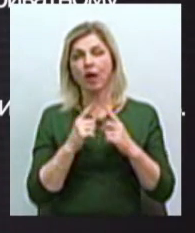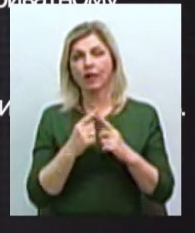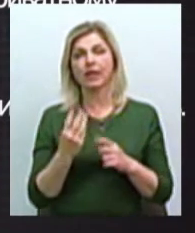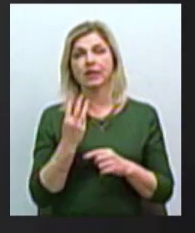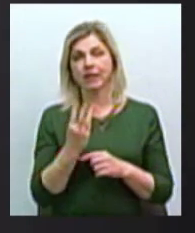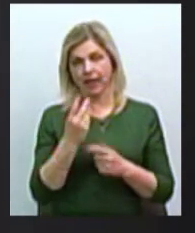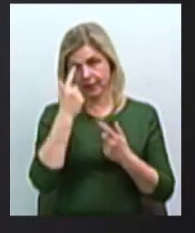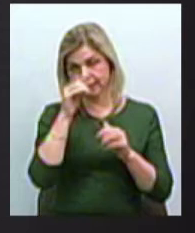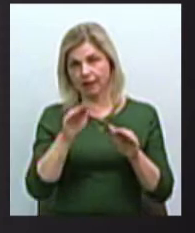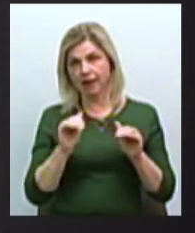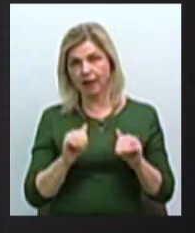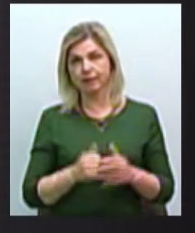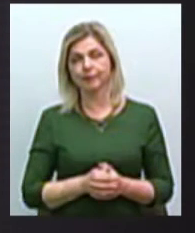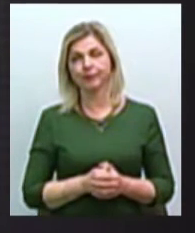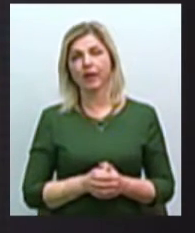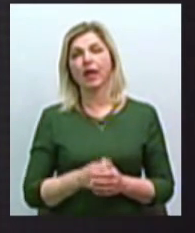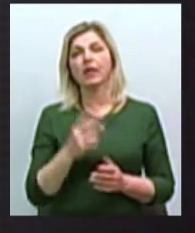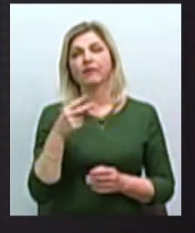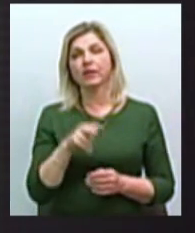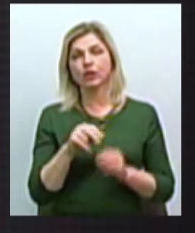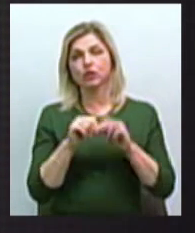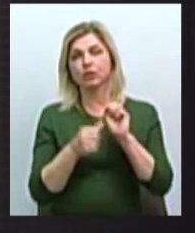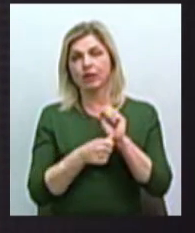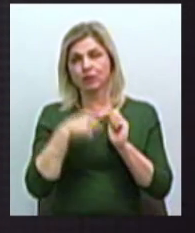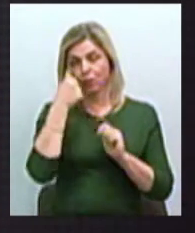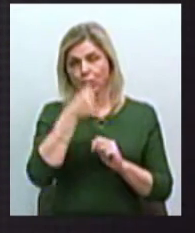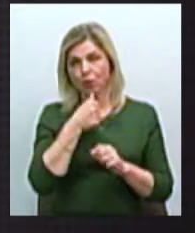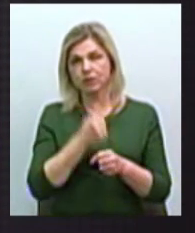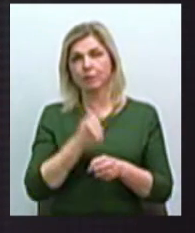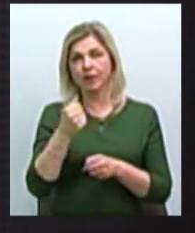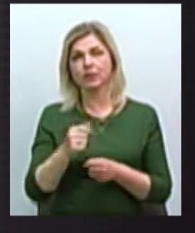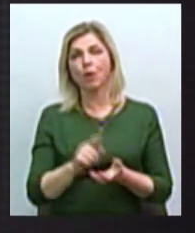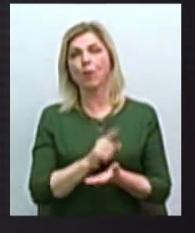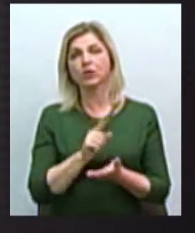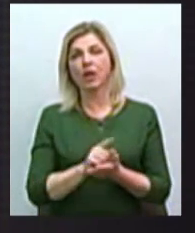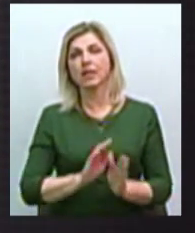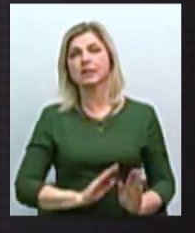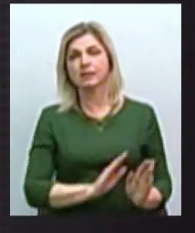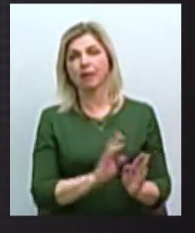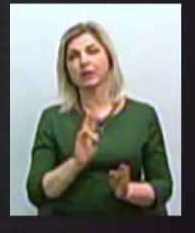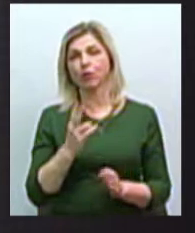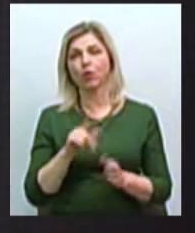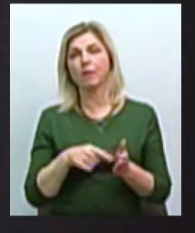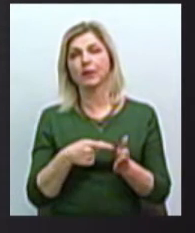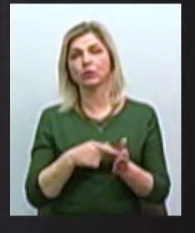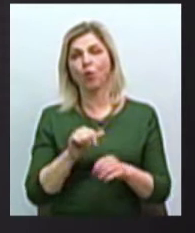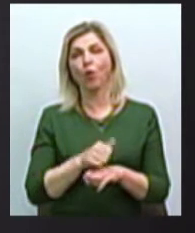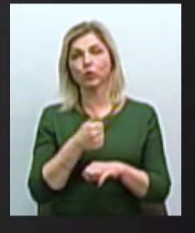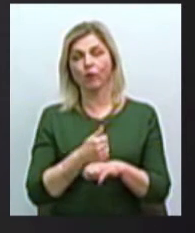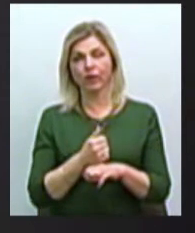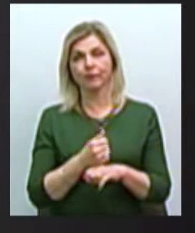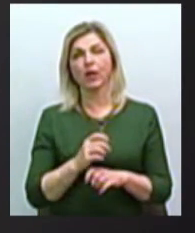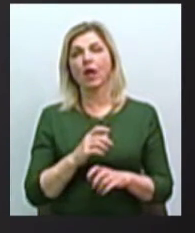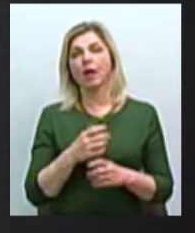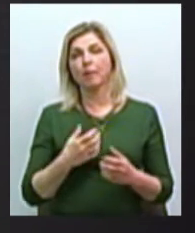3 скликань. У 2016 році призначений на посаду заступника Миколаївського міського голови.